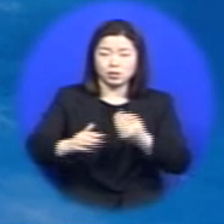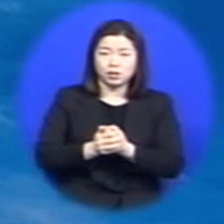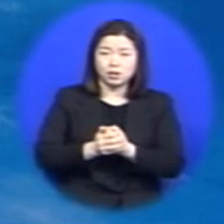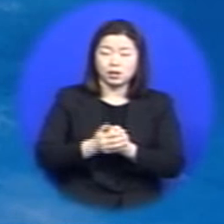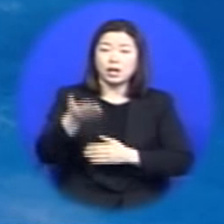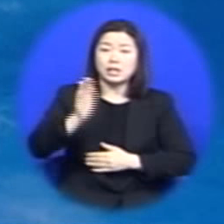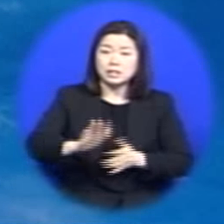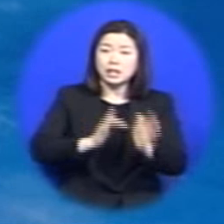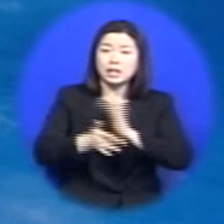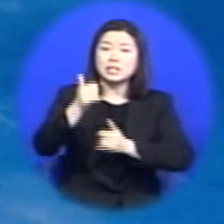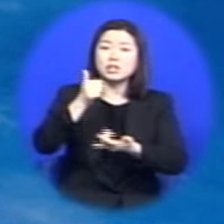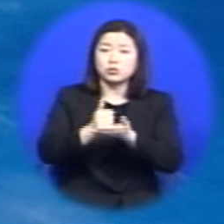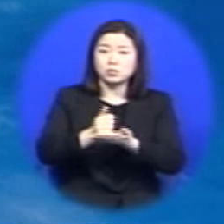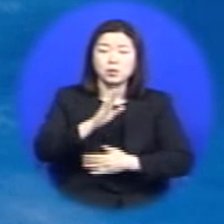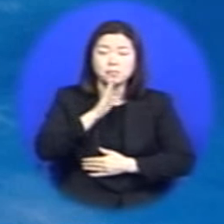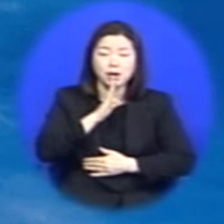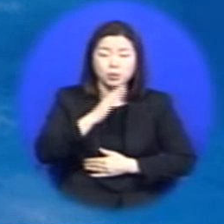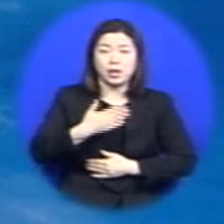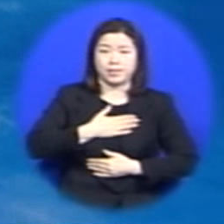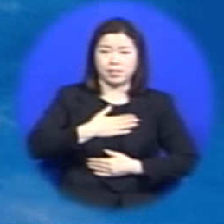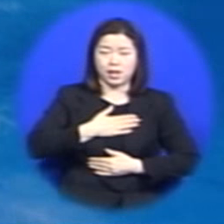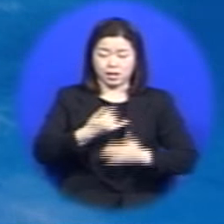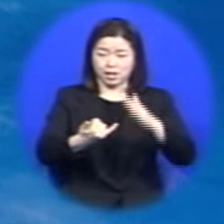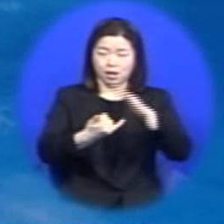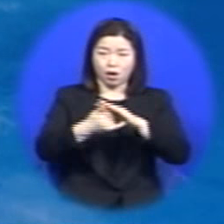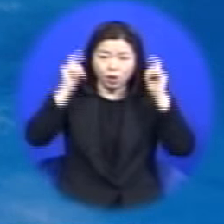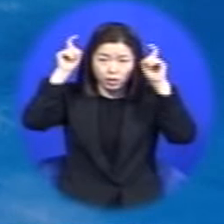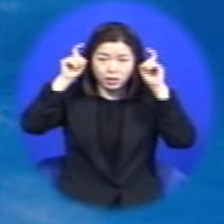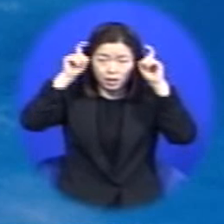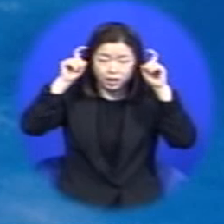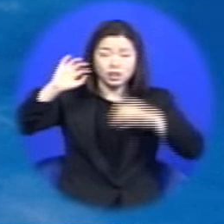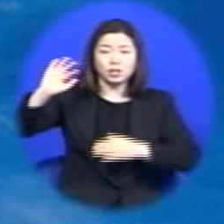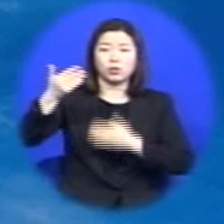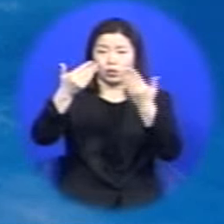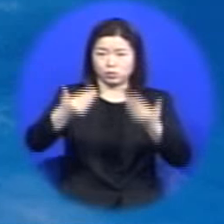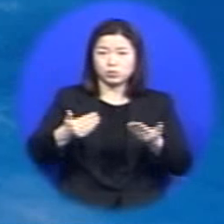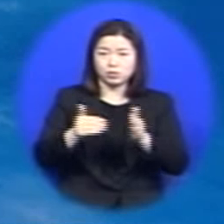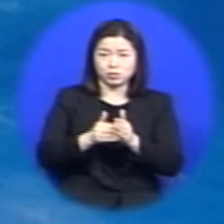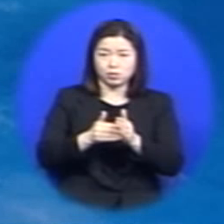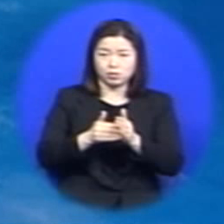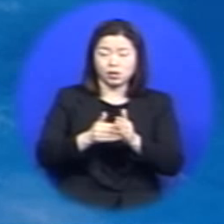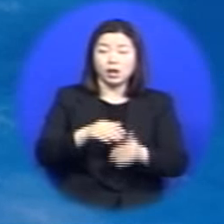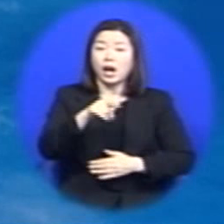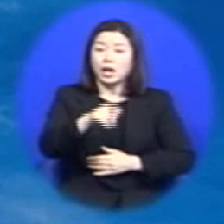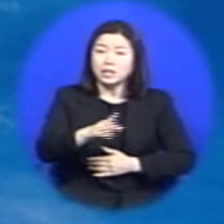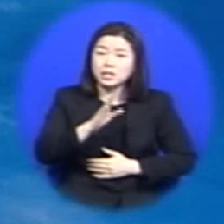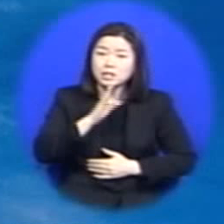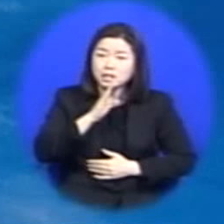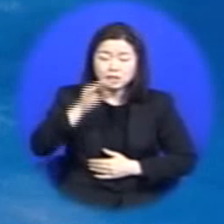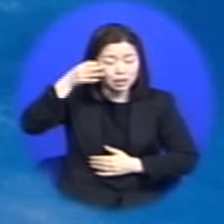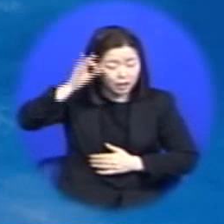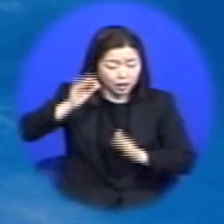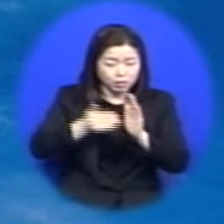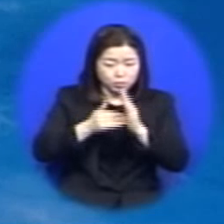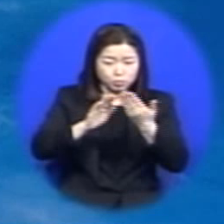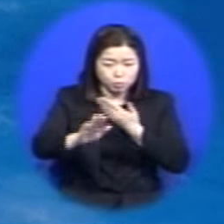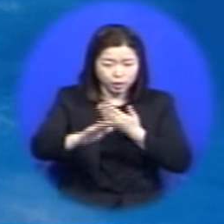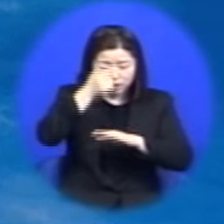예수님이 바로 나의 어린 양이 되셨어요. 이 사실을 깨닫고 난 다음부터 예배가